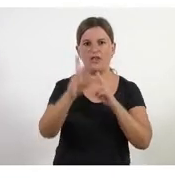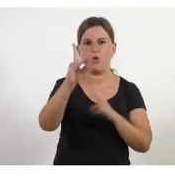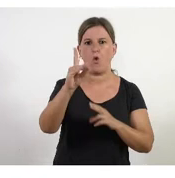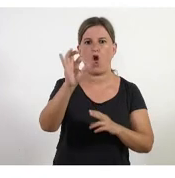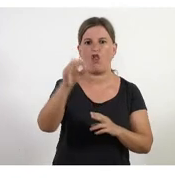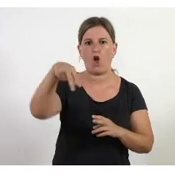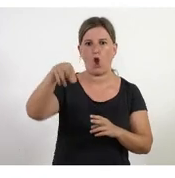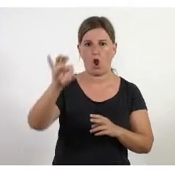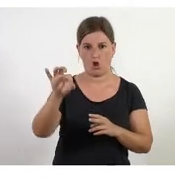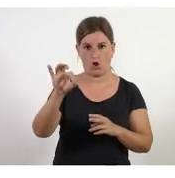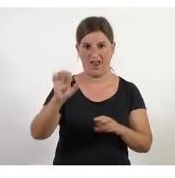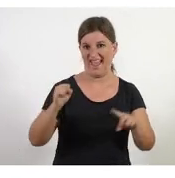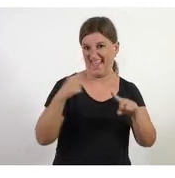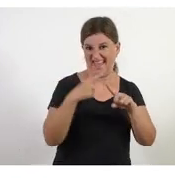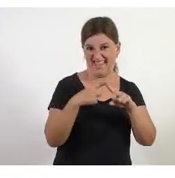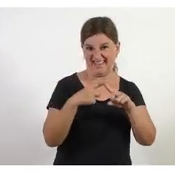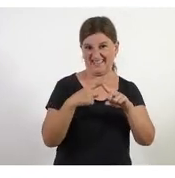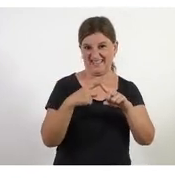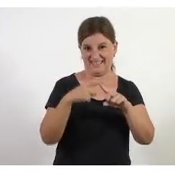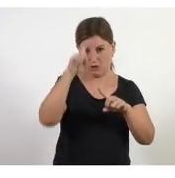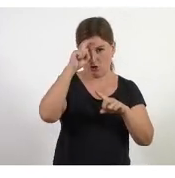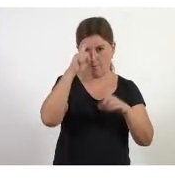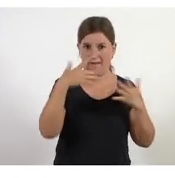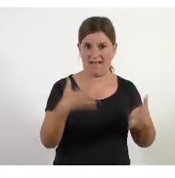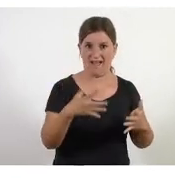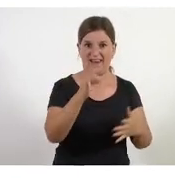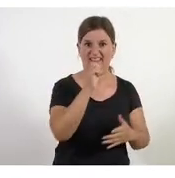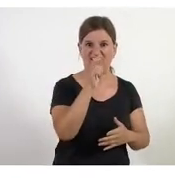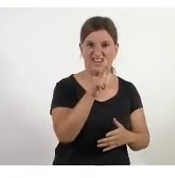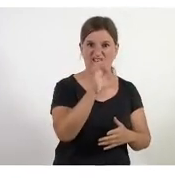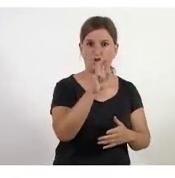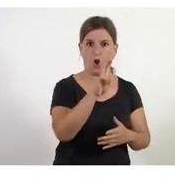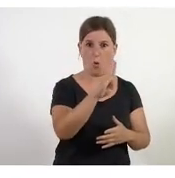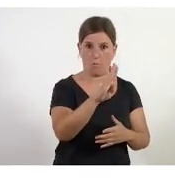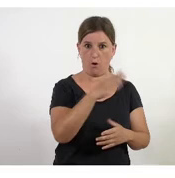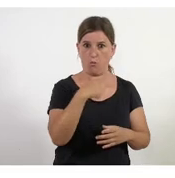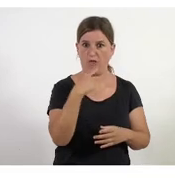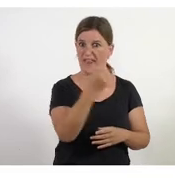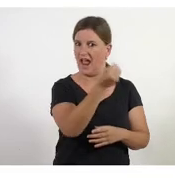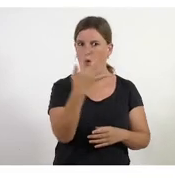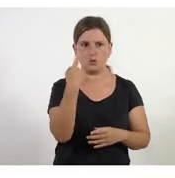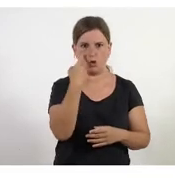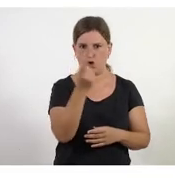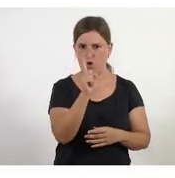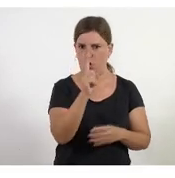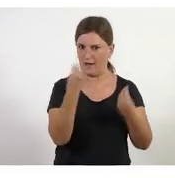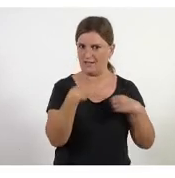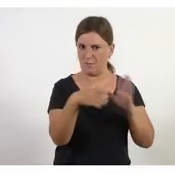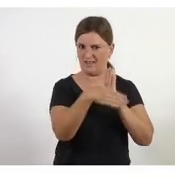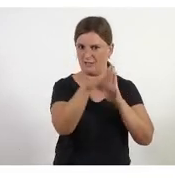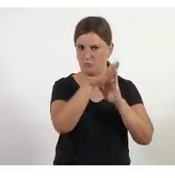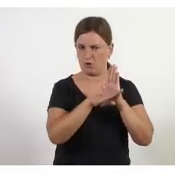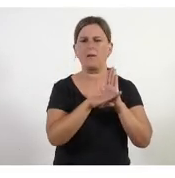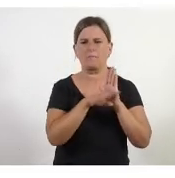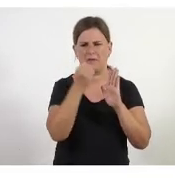era abans TechSap. Sí. O sigui que jo diria que la majoria de respostes és que desconeixen el programa. D'acord, perfecte. Pues ho